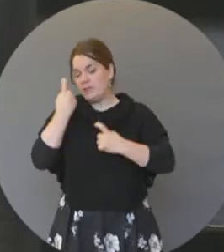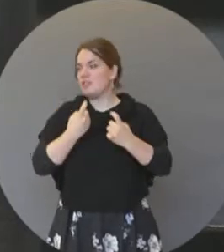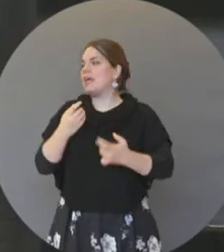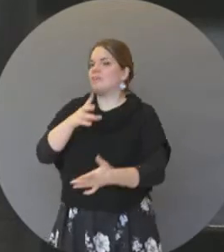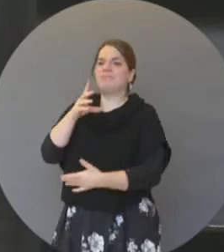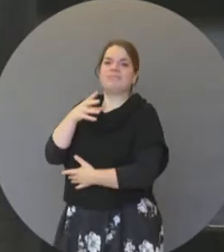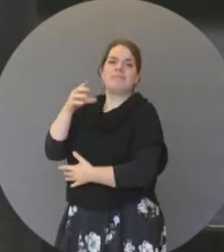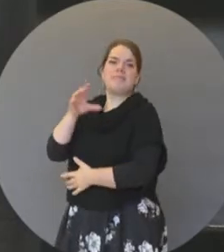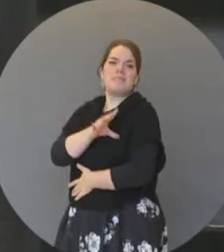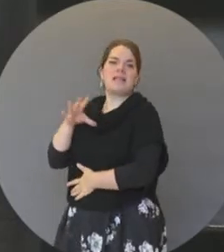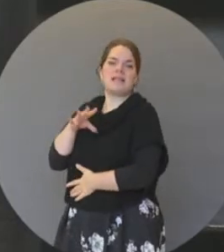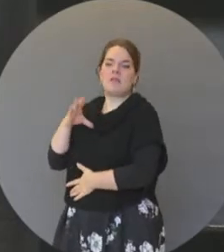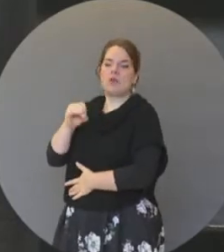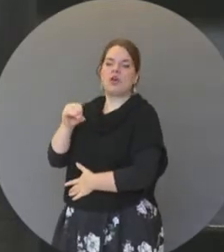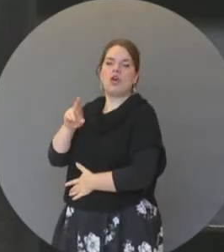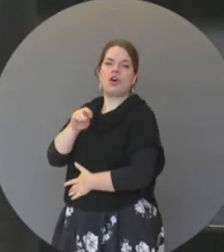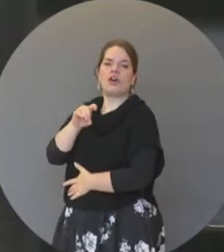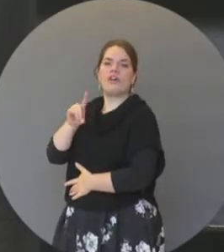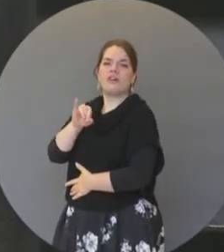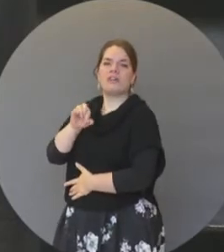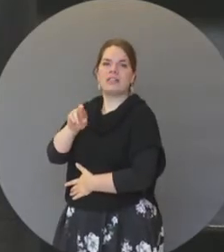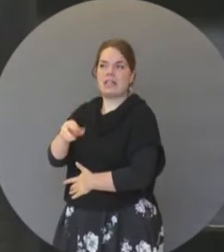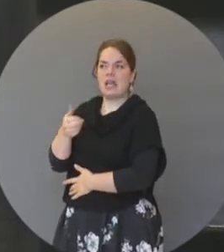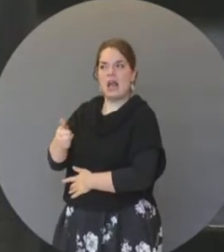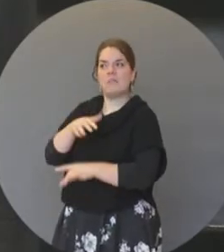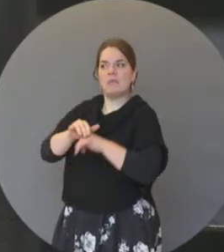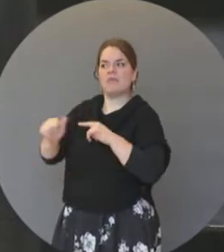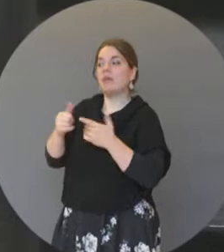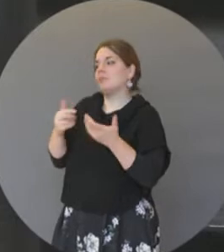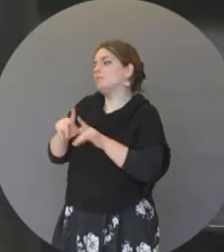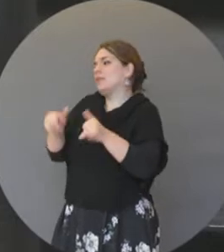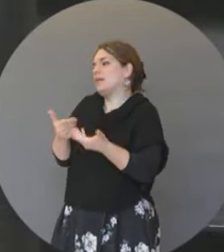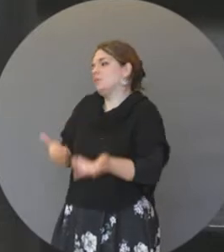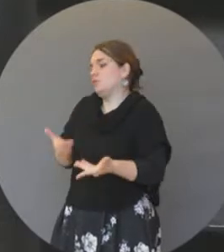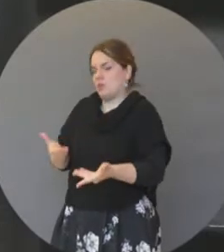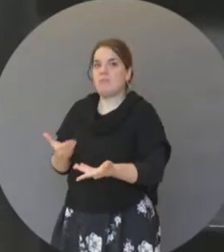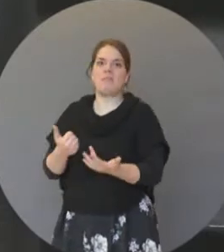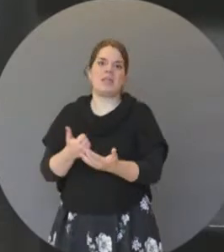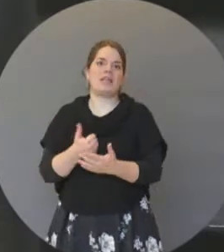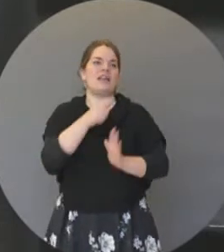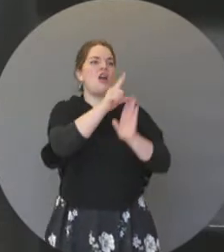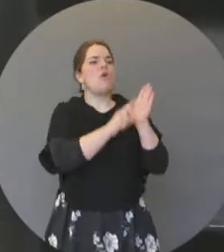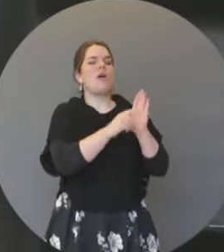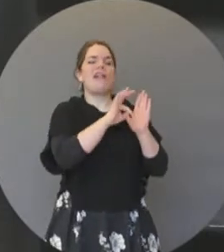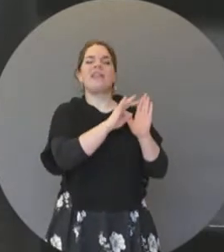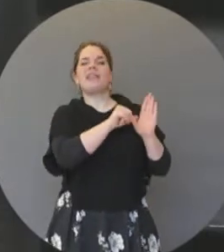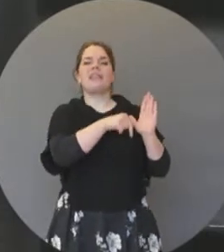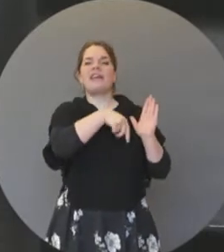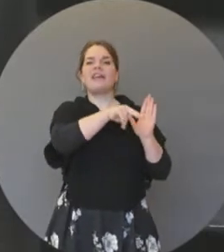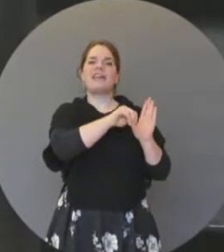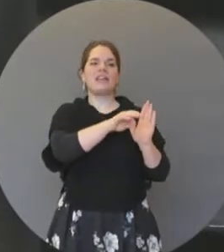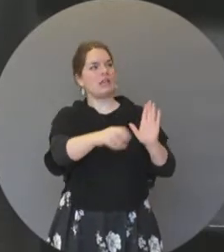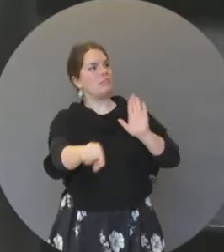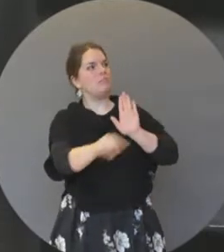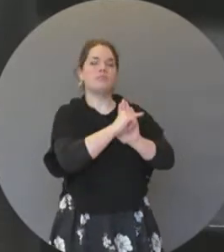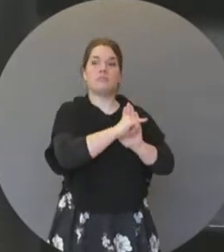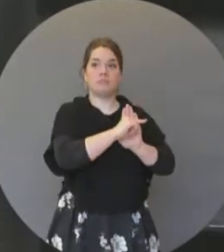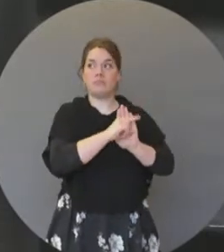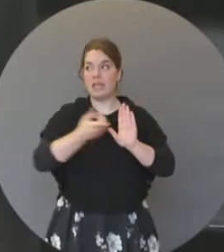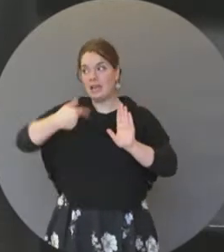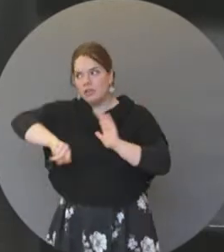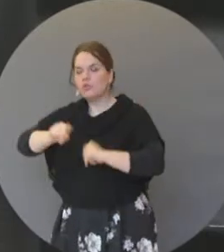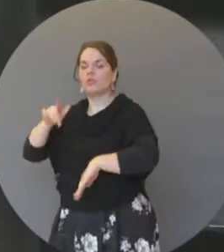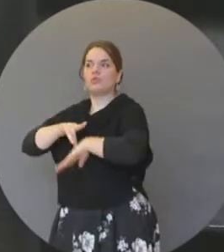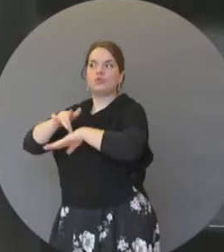mais effectivement c'était un travail qui était engagé avant que la loi taquée nous l'impose mais c'était de toute